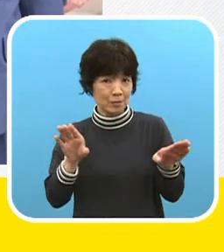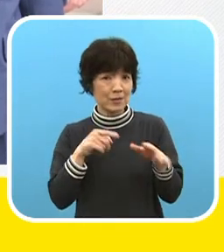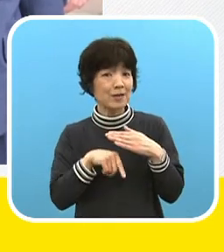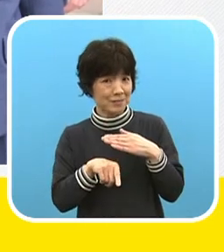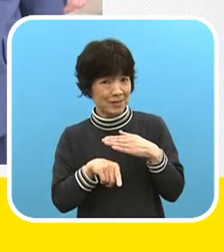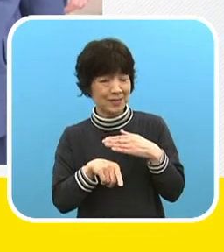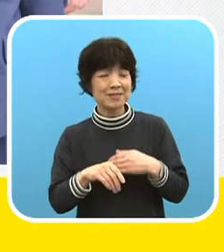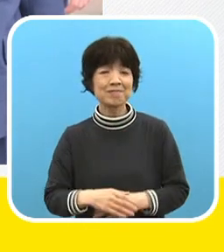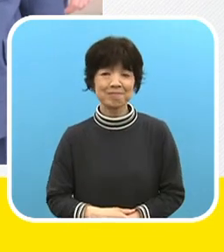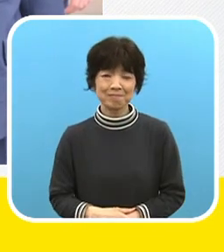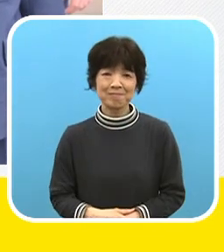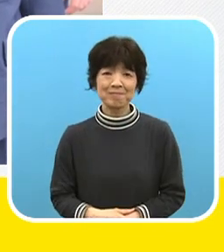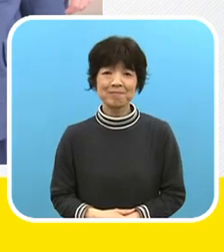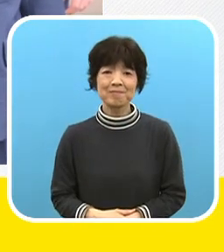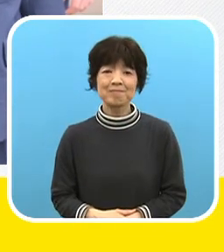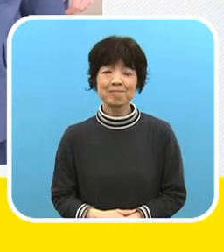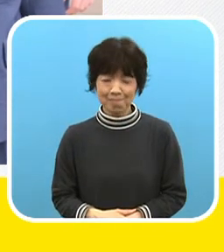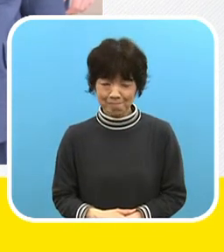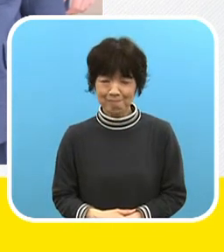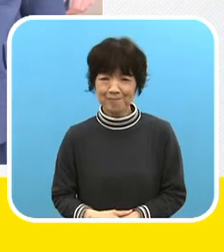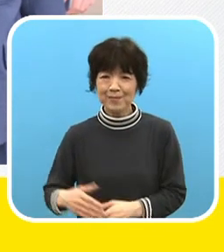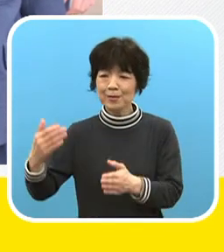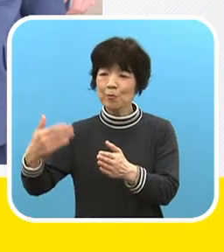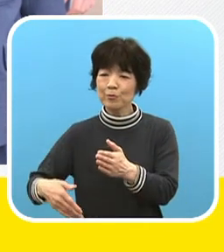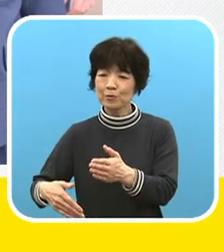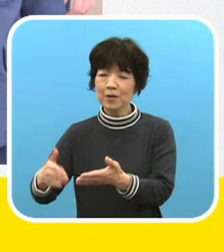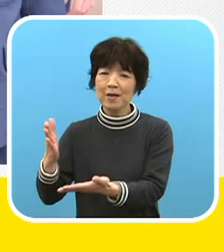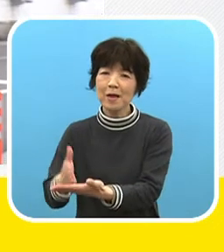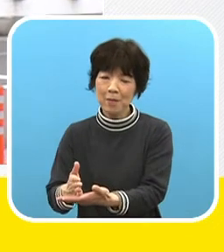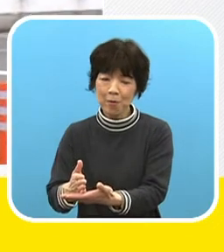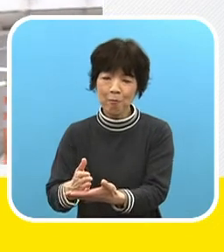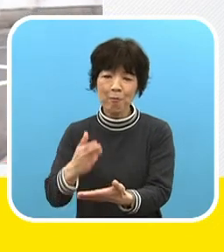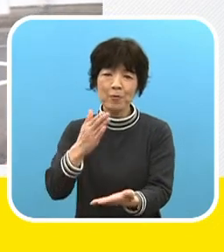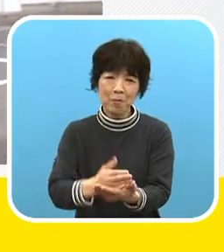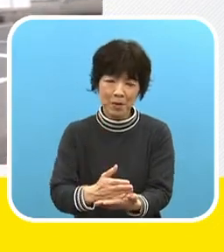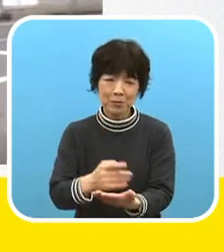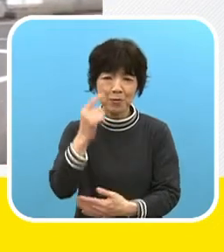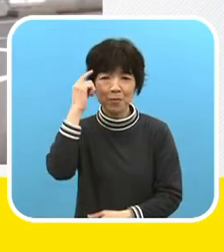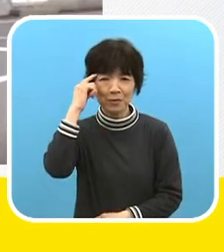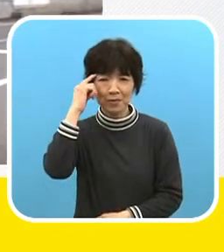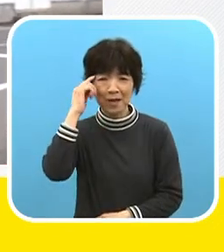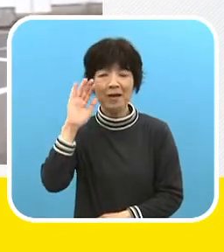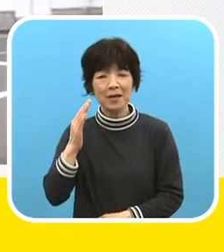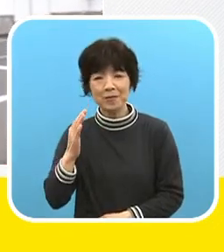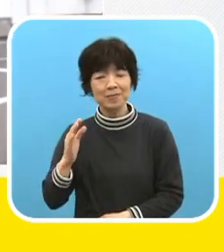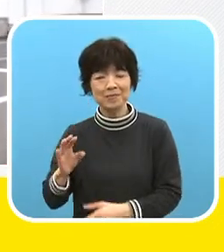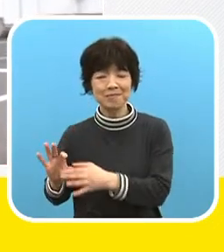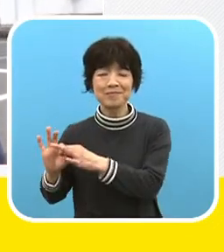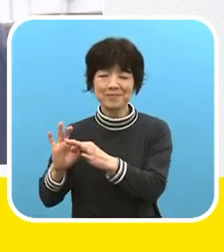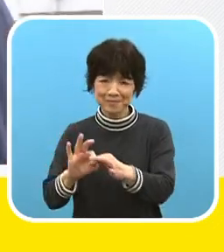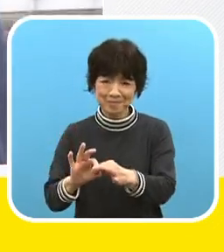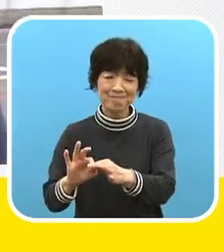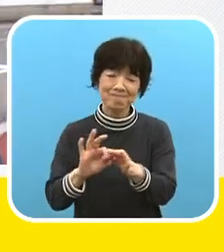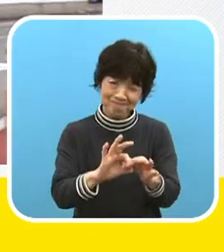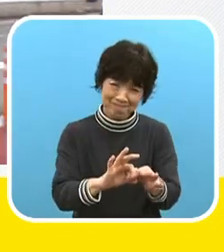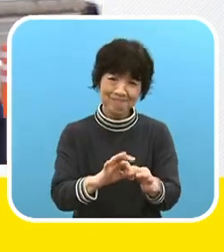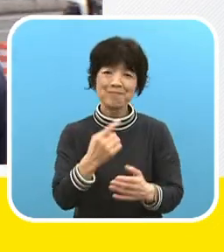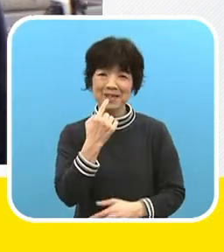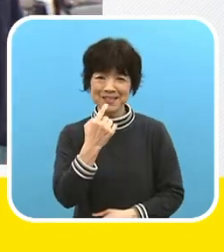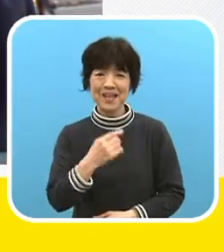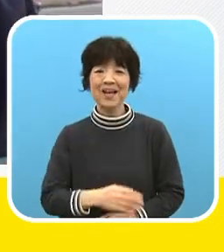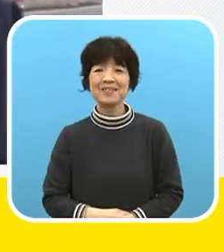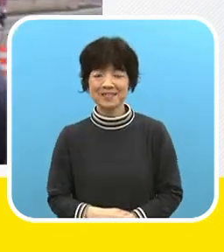べか。 やめようかやめようかと思っても継続してしまいました